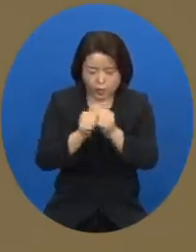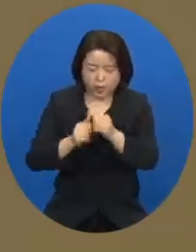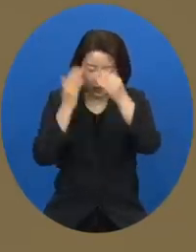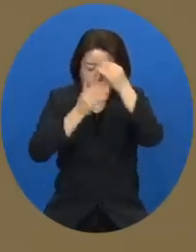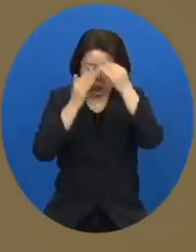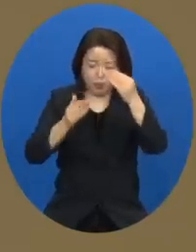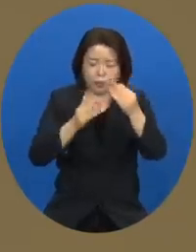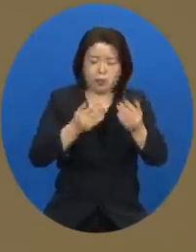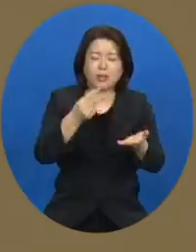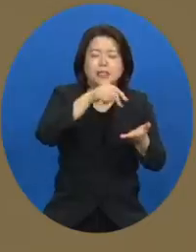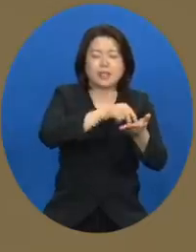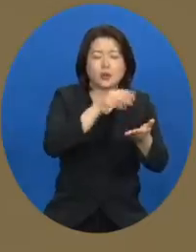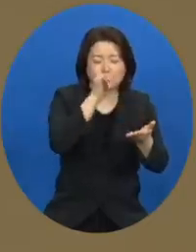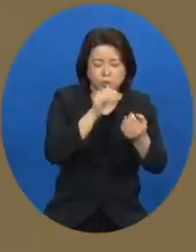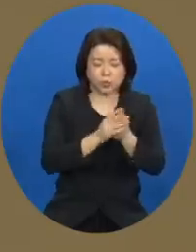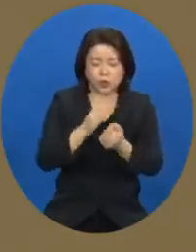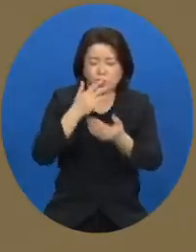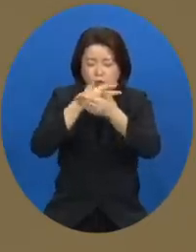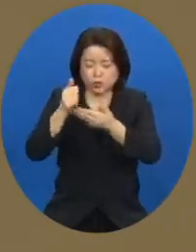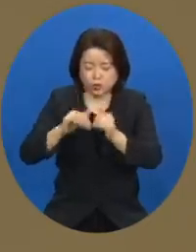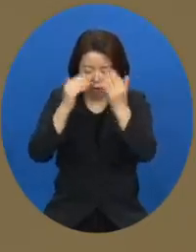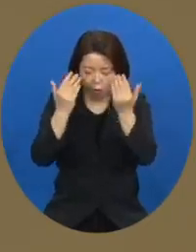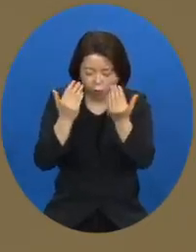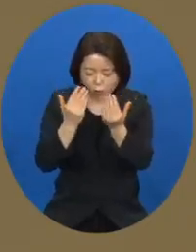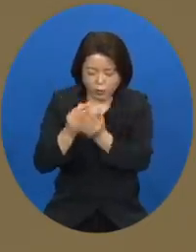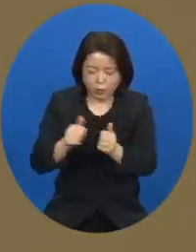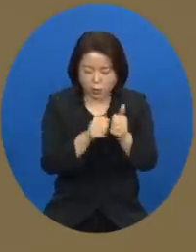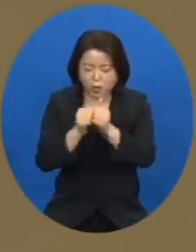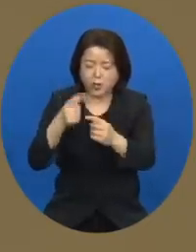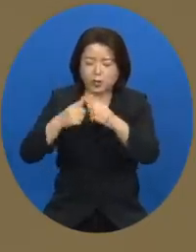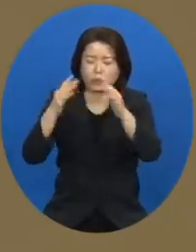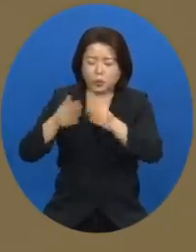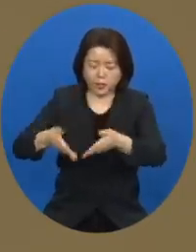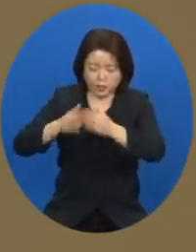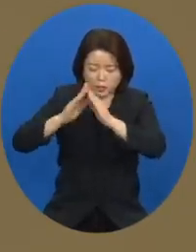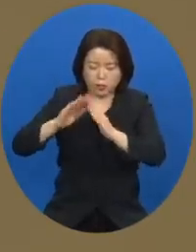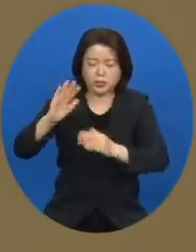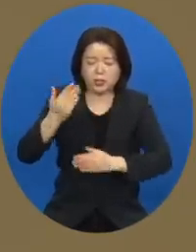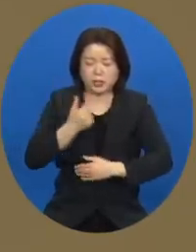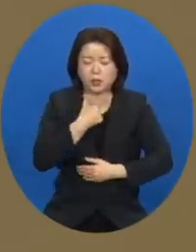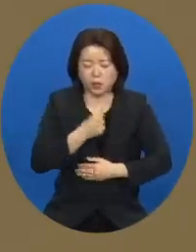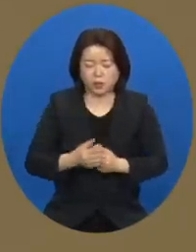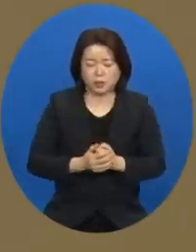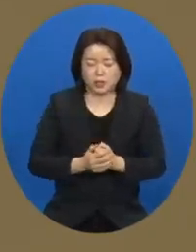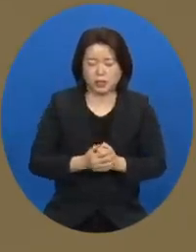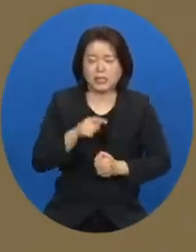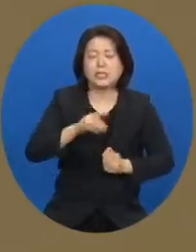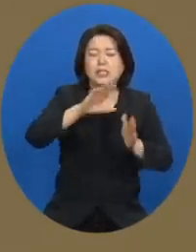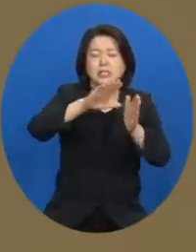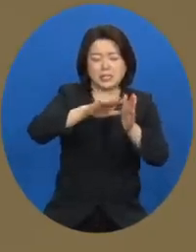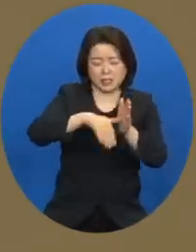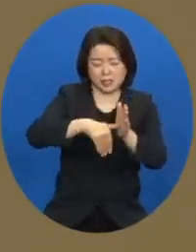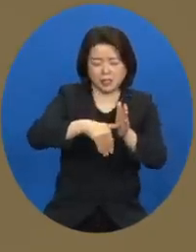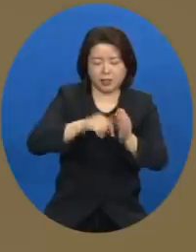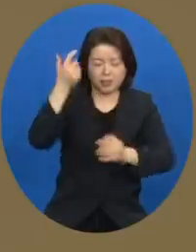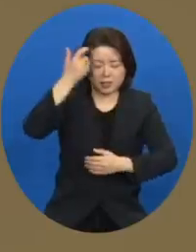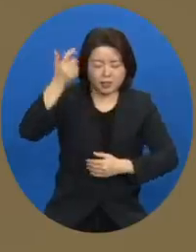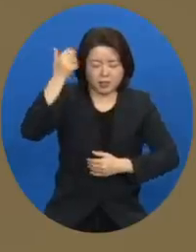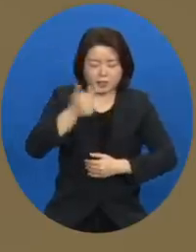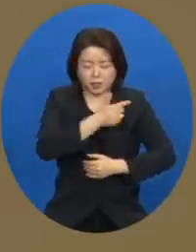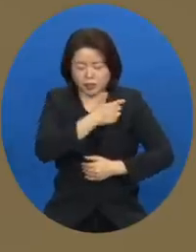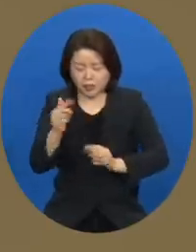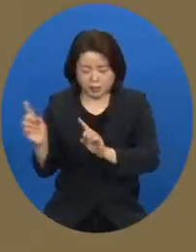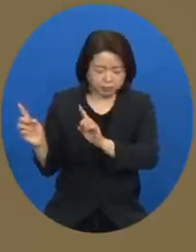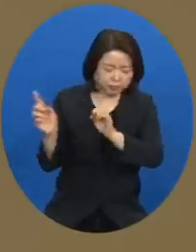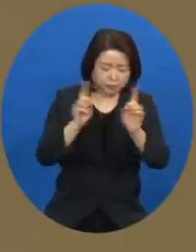서고 주님과 온전히 동행하는 교회가 세워지게 되기를 원합니다. 이 시대에 영적인